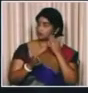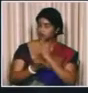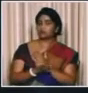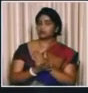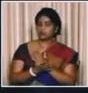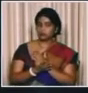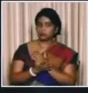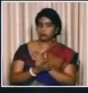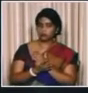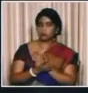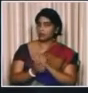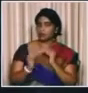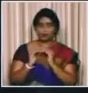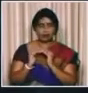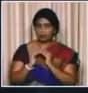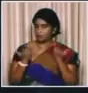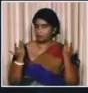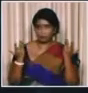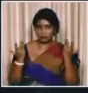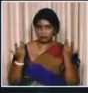ඕන ඒක සාධාරණයි